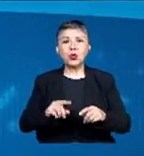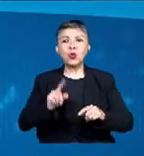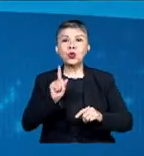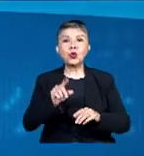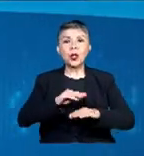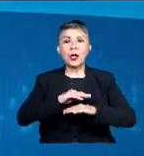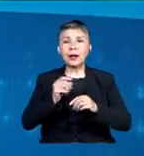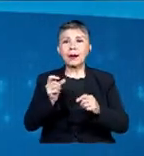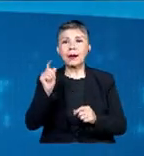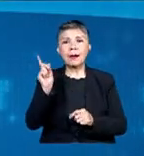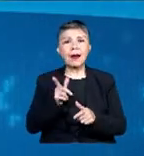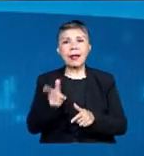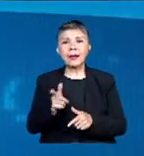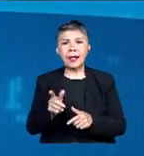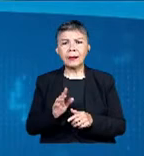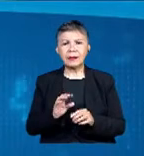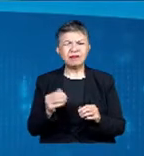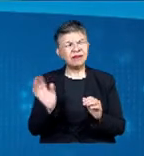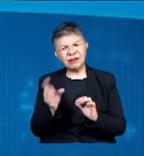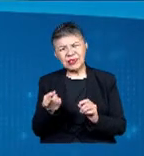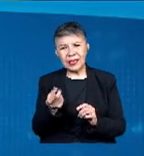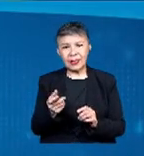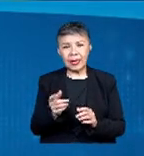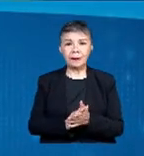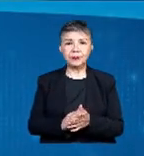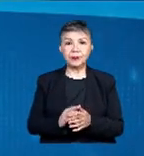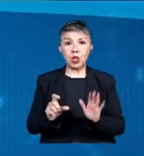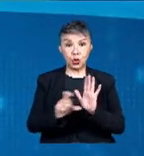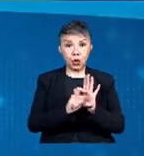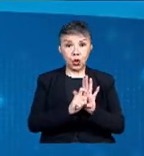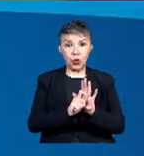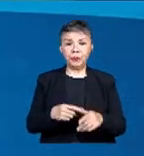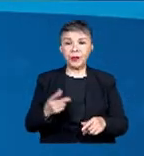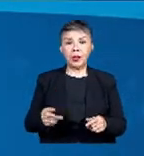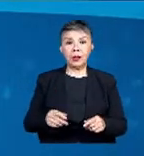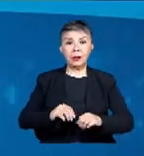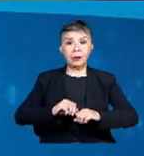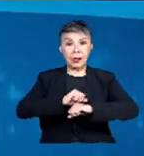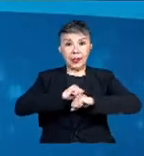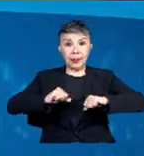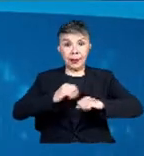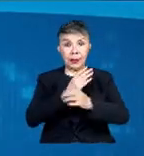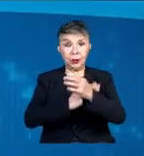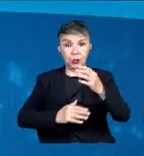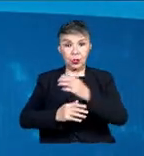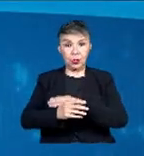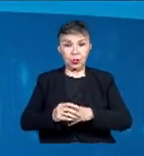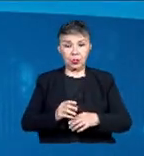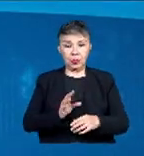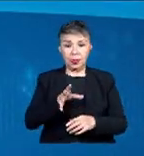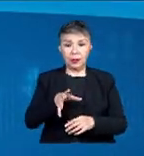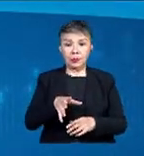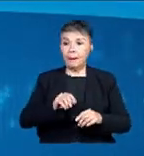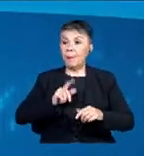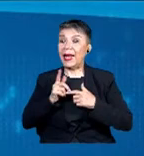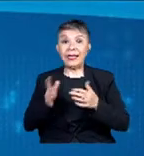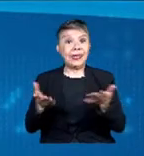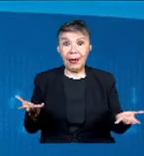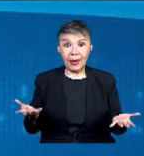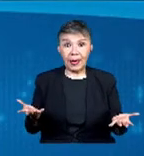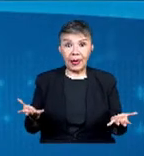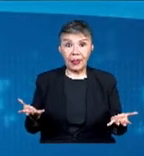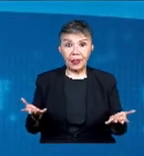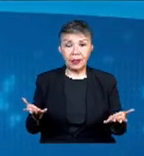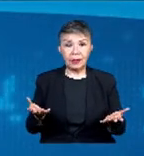Makanya begitu atlet-atlet, begitu penyandang disabilitas ini menjadi atlet, masih bingung arahnya di mana. Beruntung kita